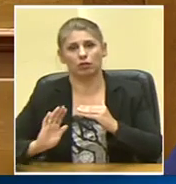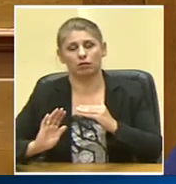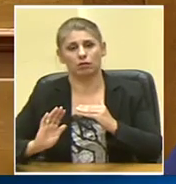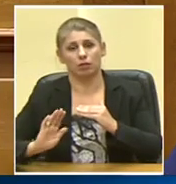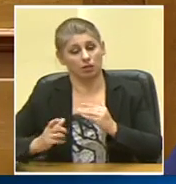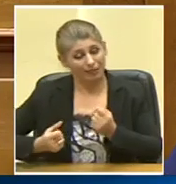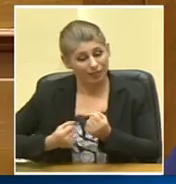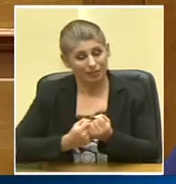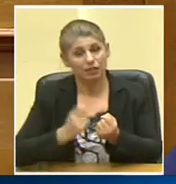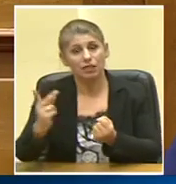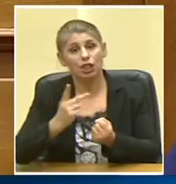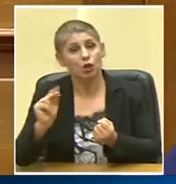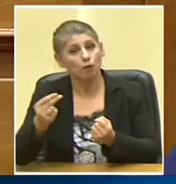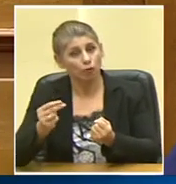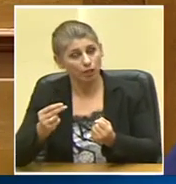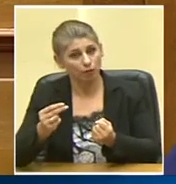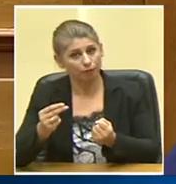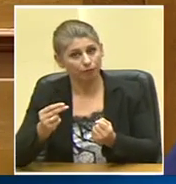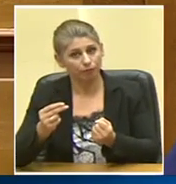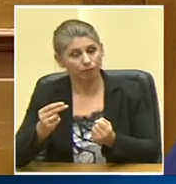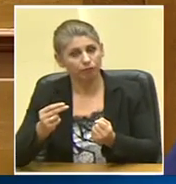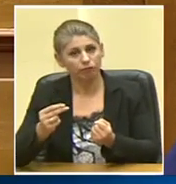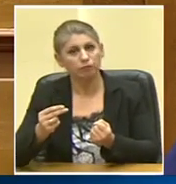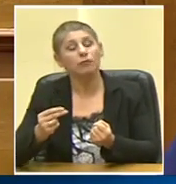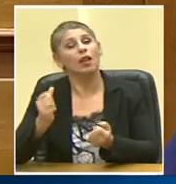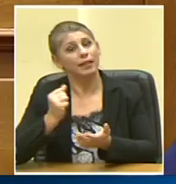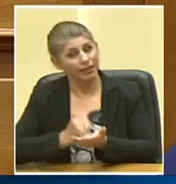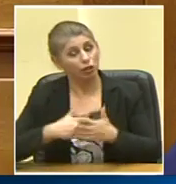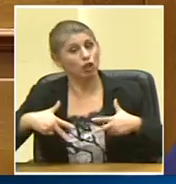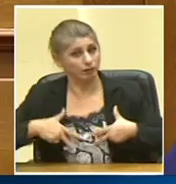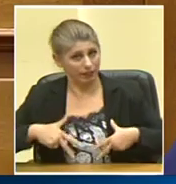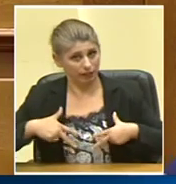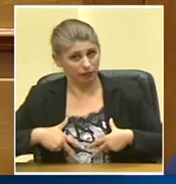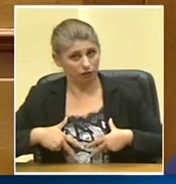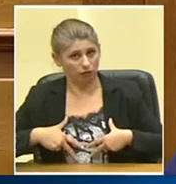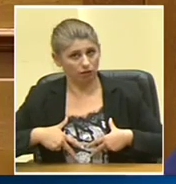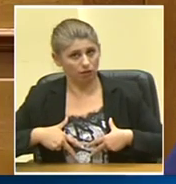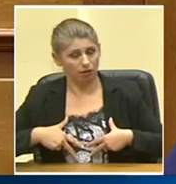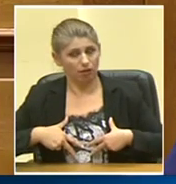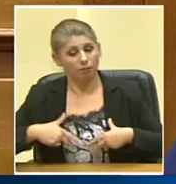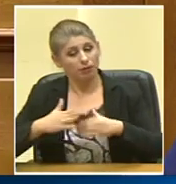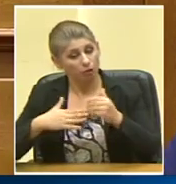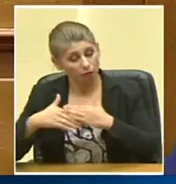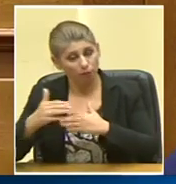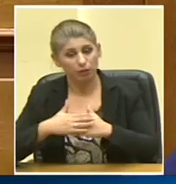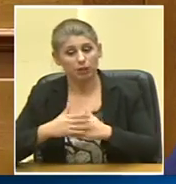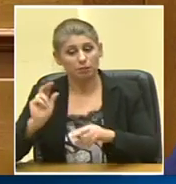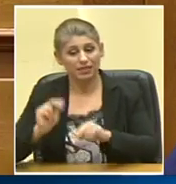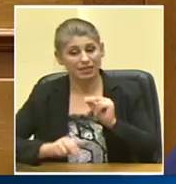την ενίσχυση του κοινοβουλίου, αλλά και των κυβερνήσεων με την επικοδομητική ψήφο